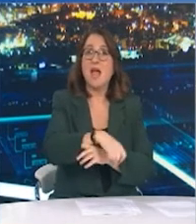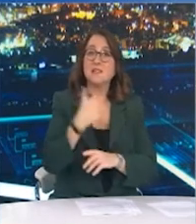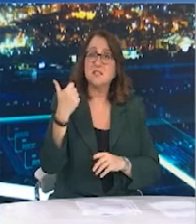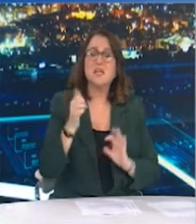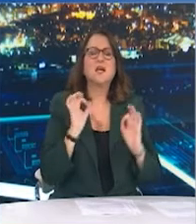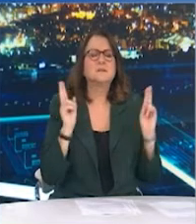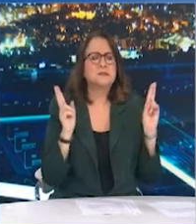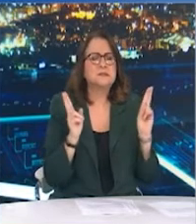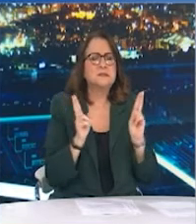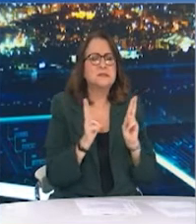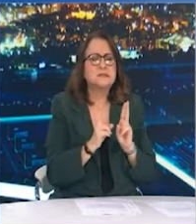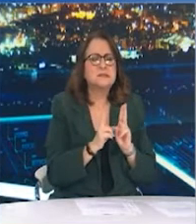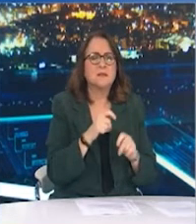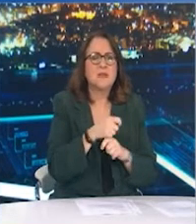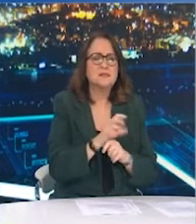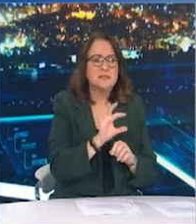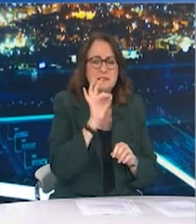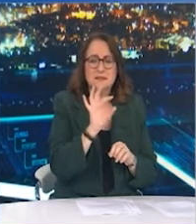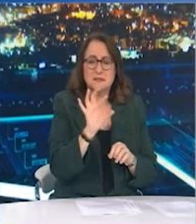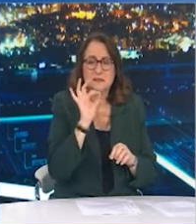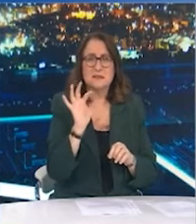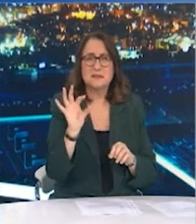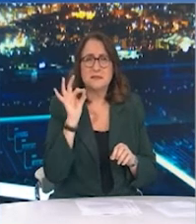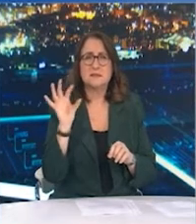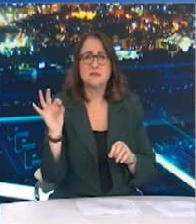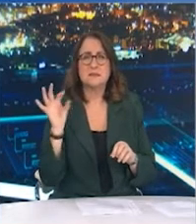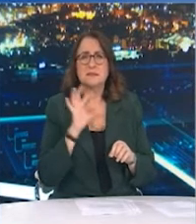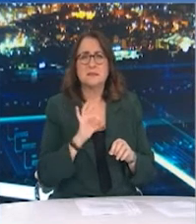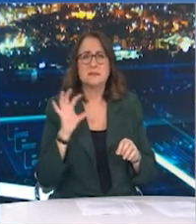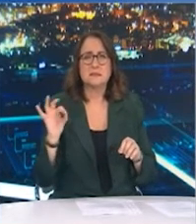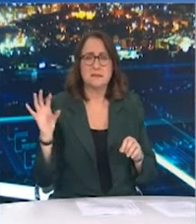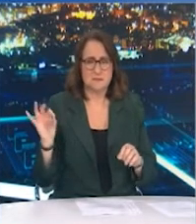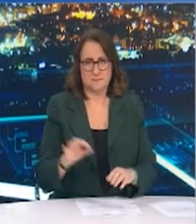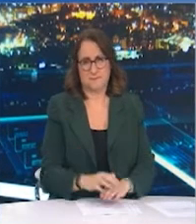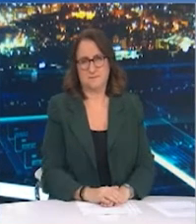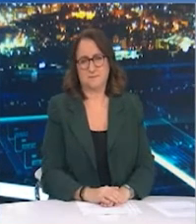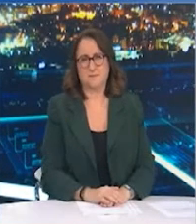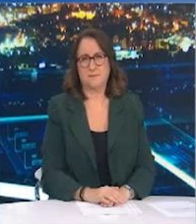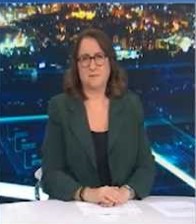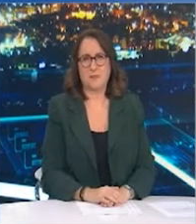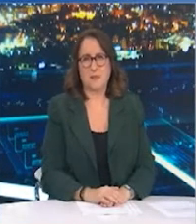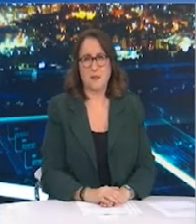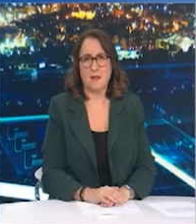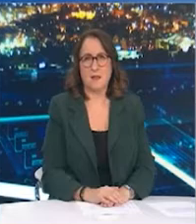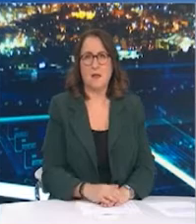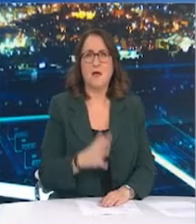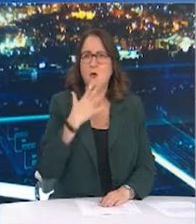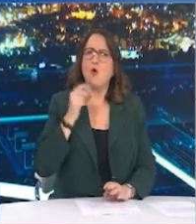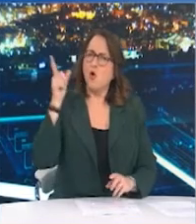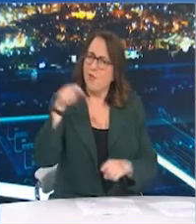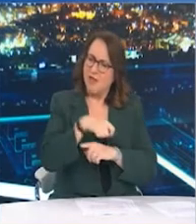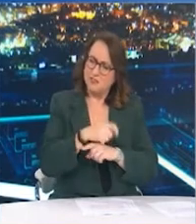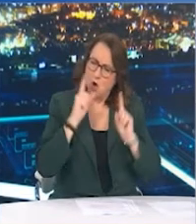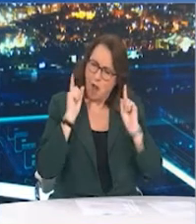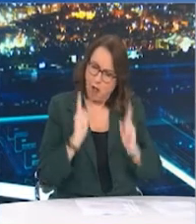περιορισμένες δραστηριότητες, με ορισμένες επιπλέον δίκες, ιδίως εκούσιας δικαιοδοσίας. Την ίδια στιγμή παραμένουν σε ισχύ τα φυστάμενα μέτρα